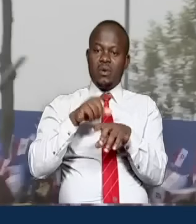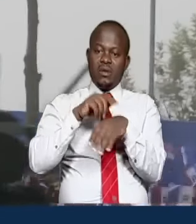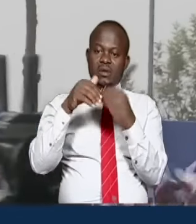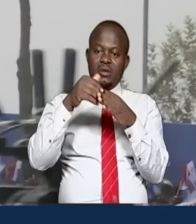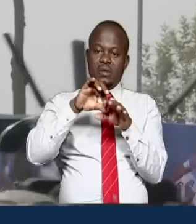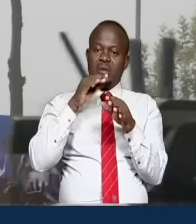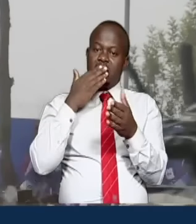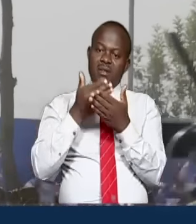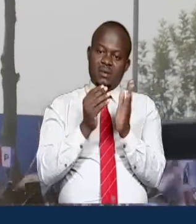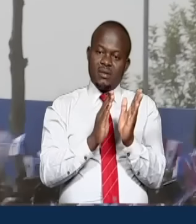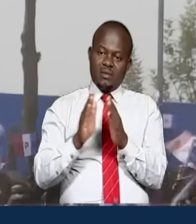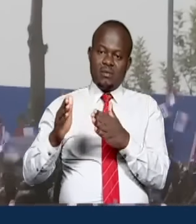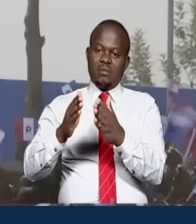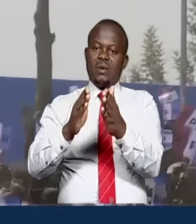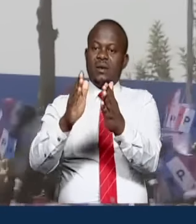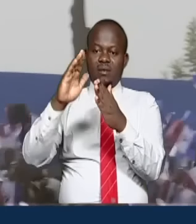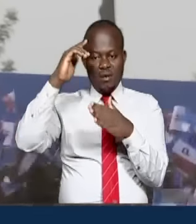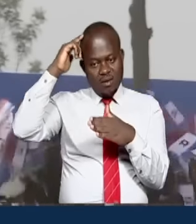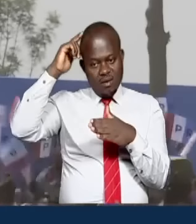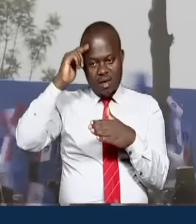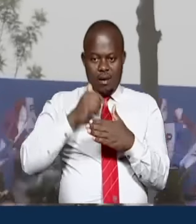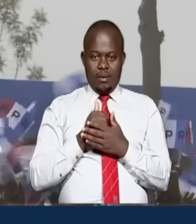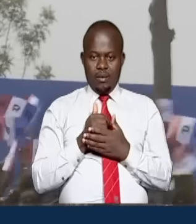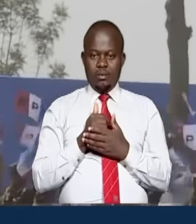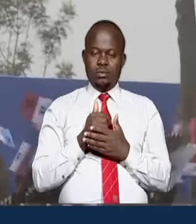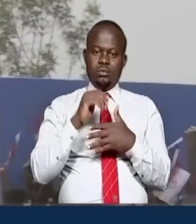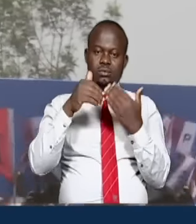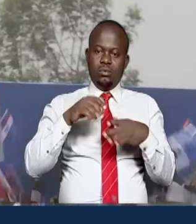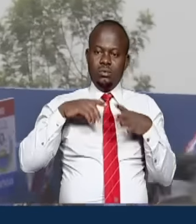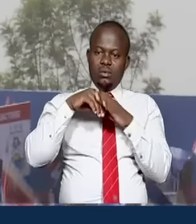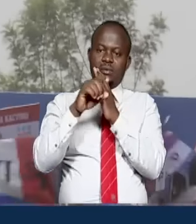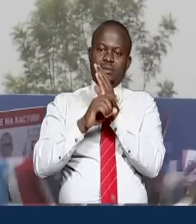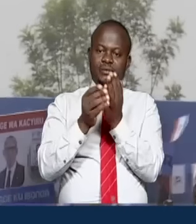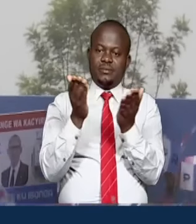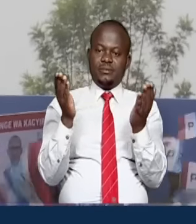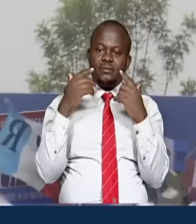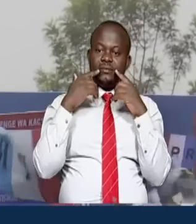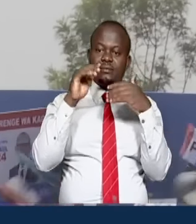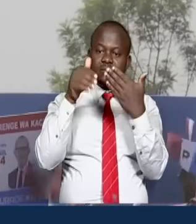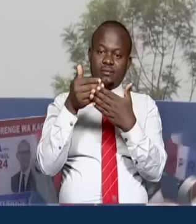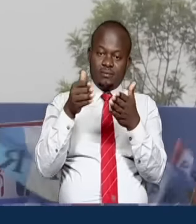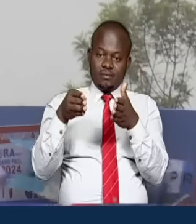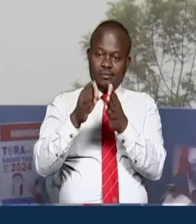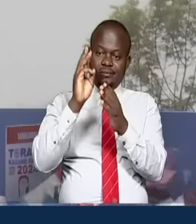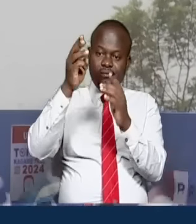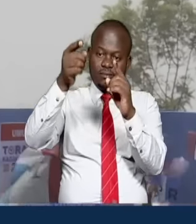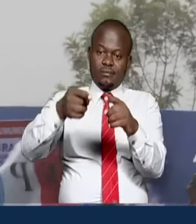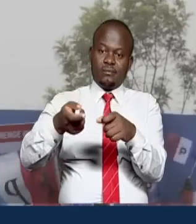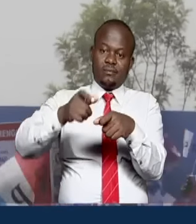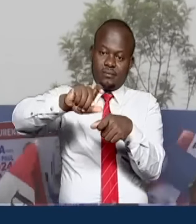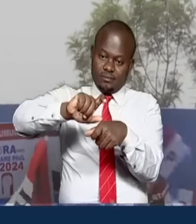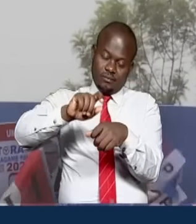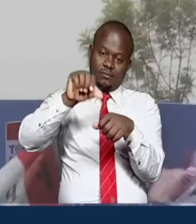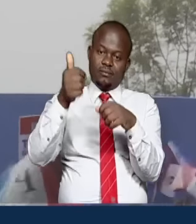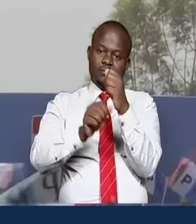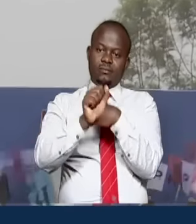neza bazanatunganirizwa umuhanda wa kaburimbo ni ibintu abatuye muri aka karere bavuga ko uyu muhanda ugiye kuza wiyongera kubindi